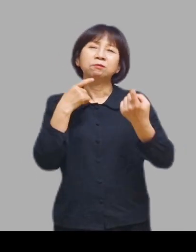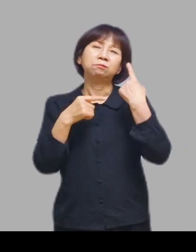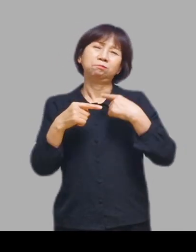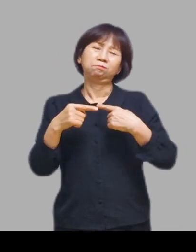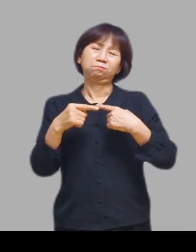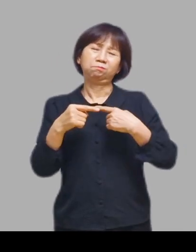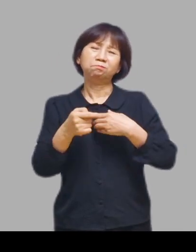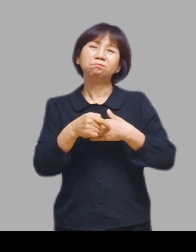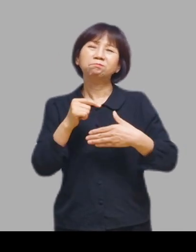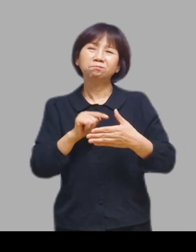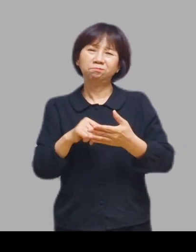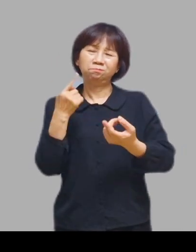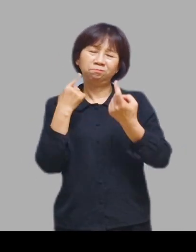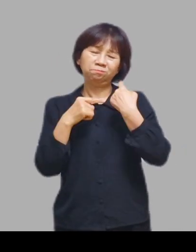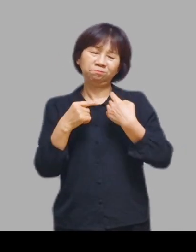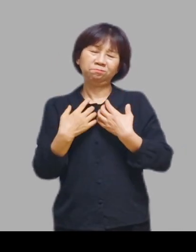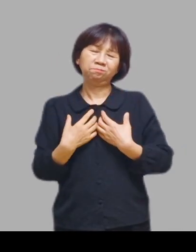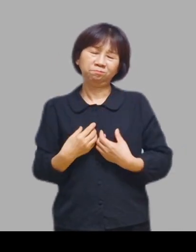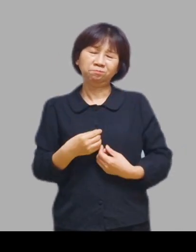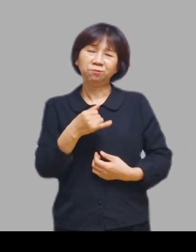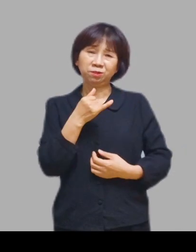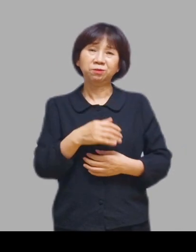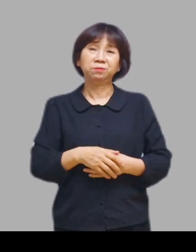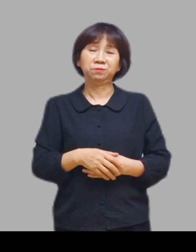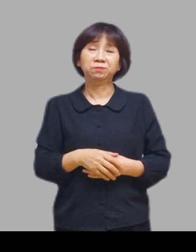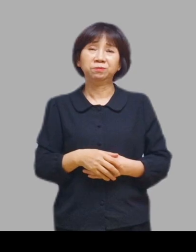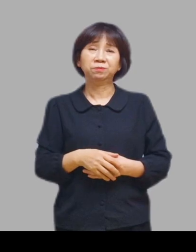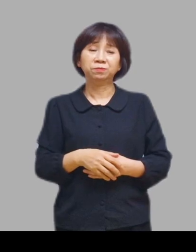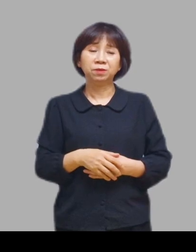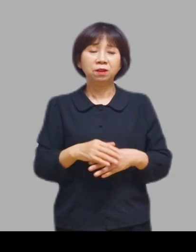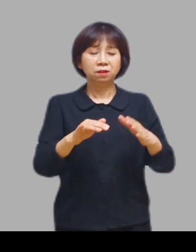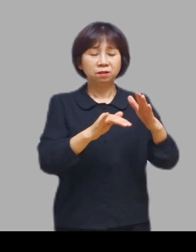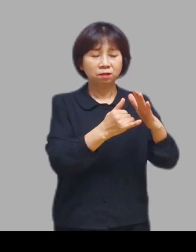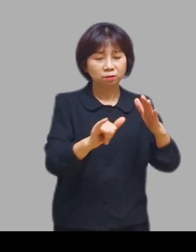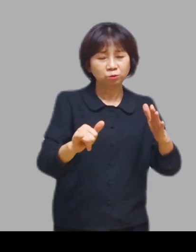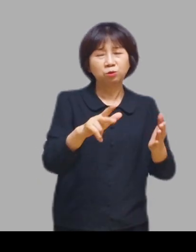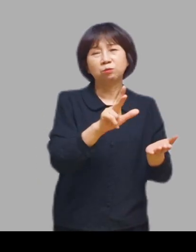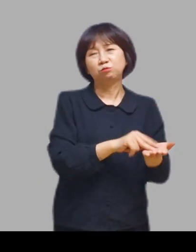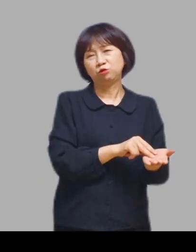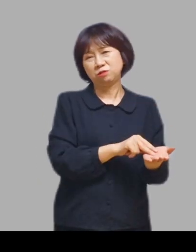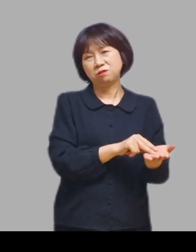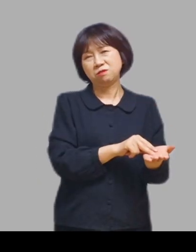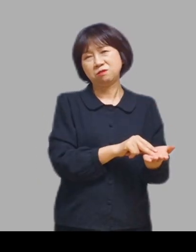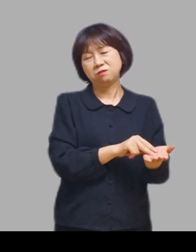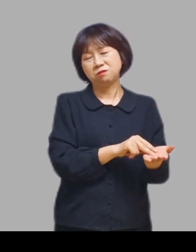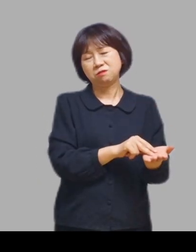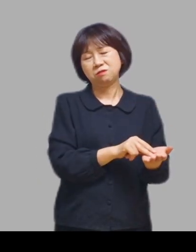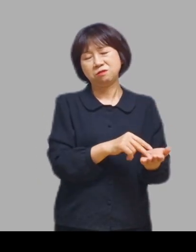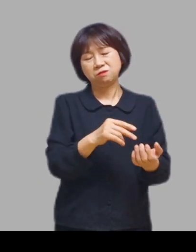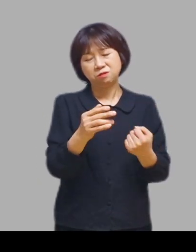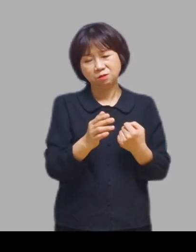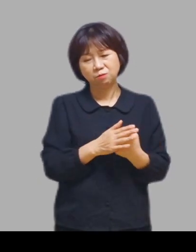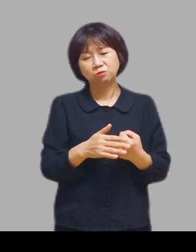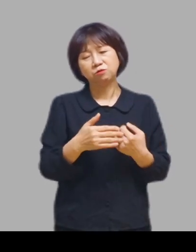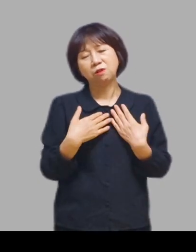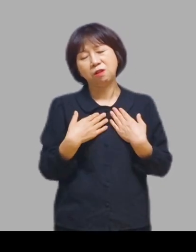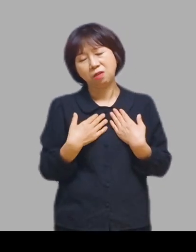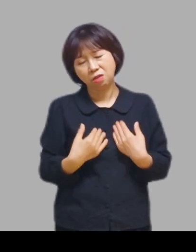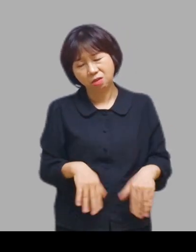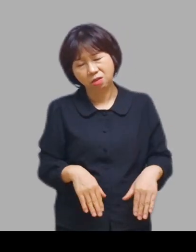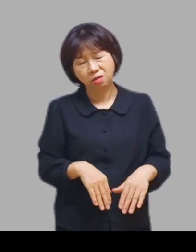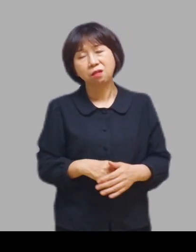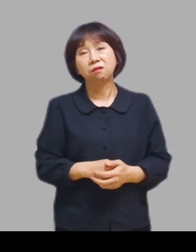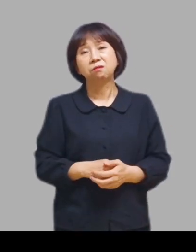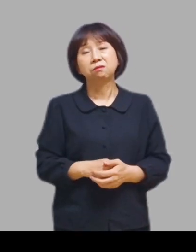사람들이 좀 있습니다. 어떤 사람은 가정 문제가 있어요. 그래서 많이 지쳐 있는